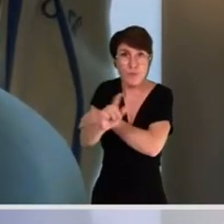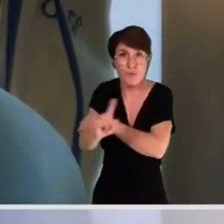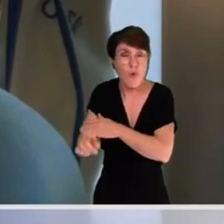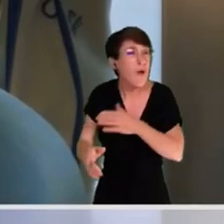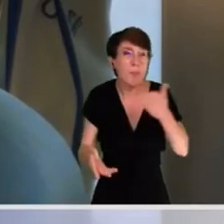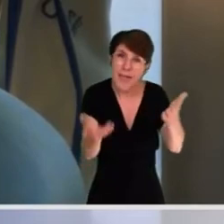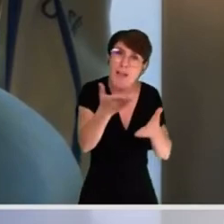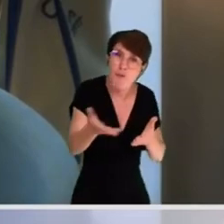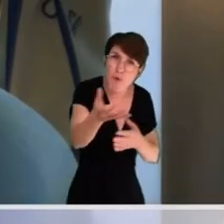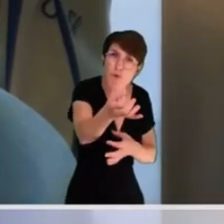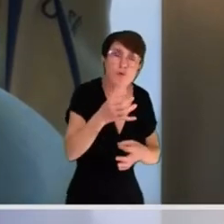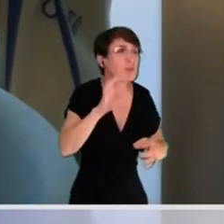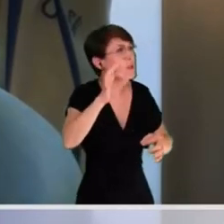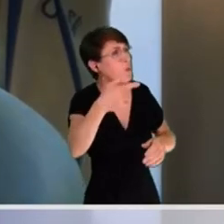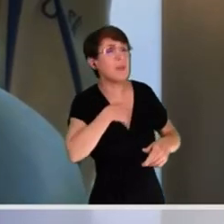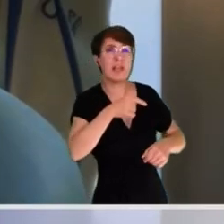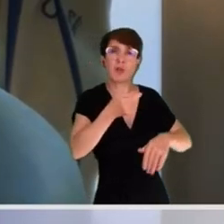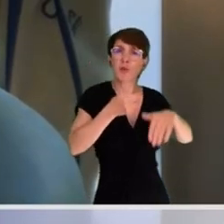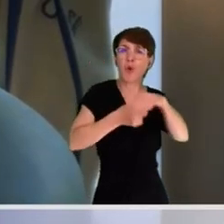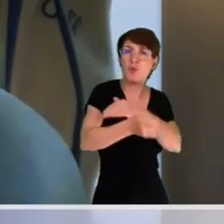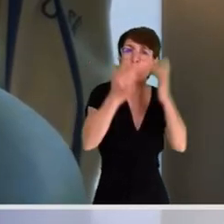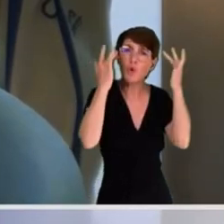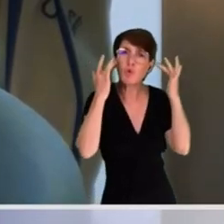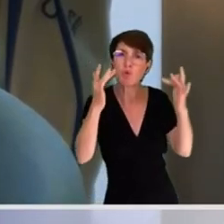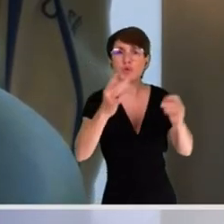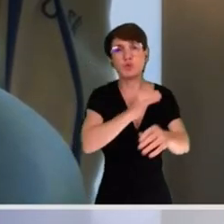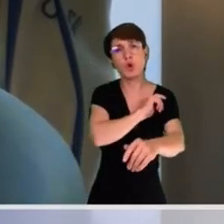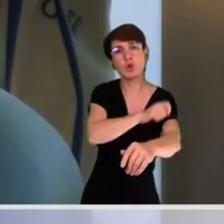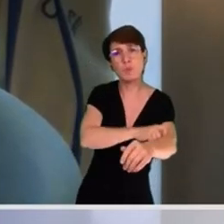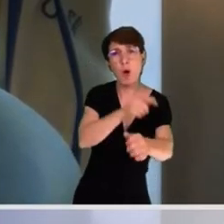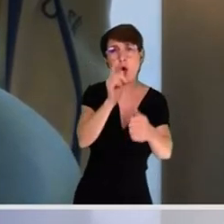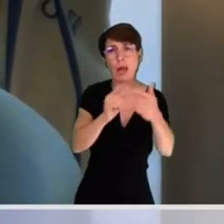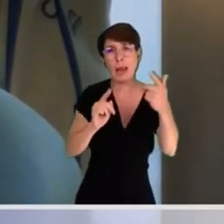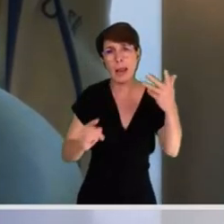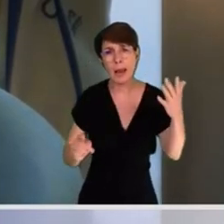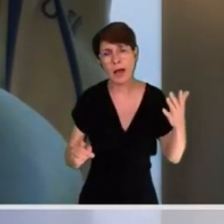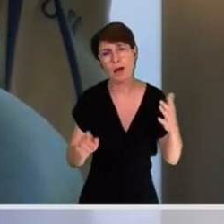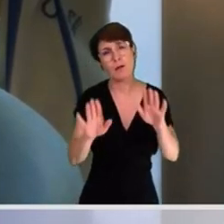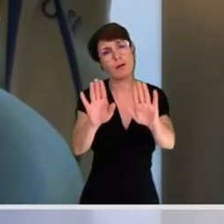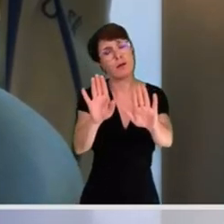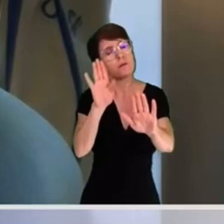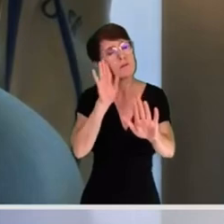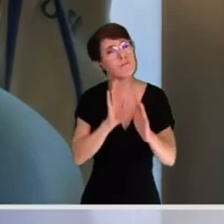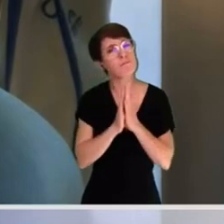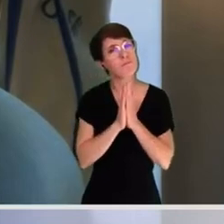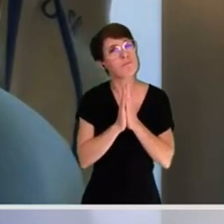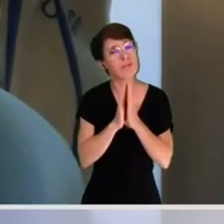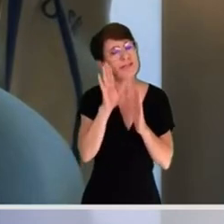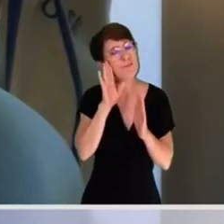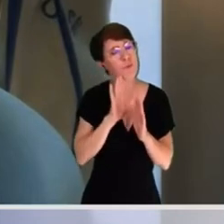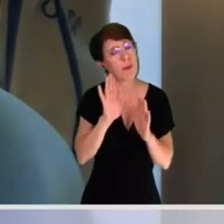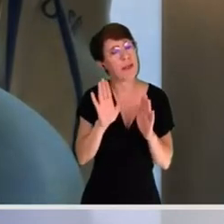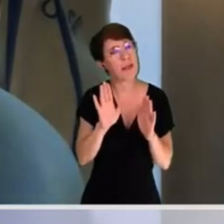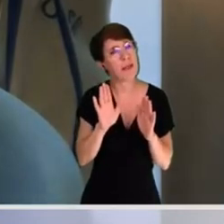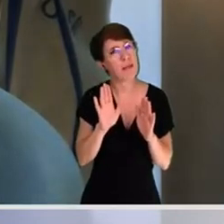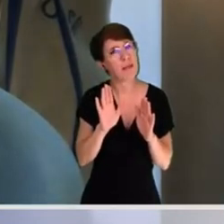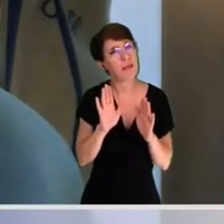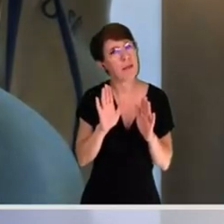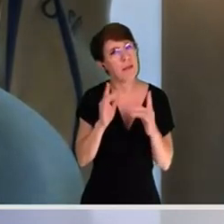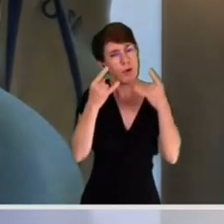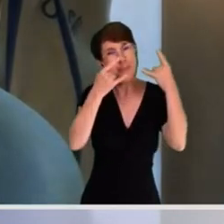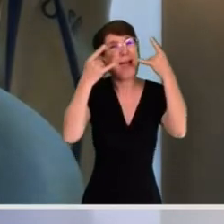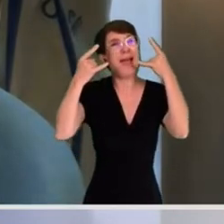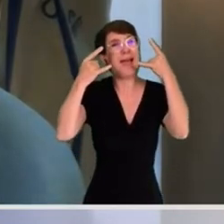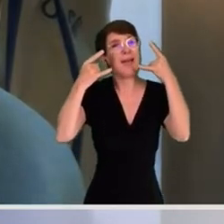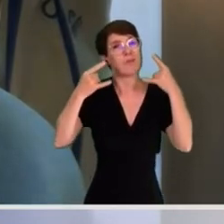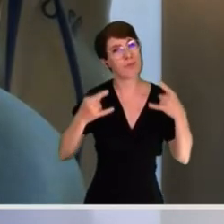pour le socio-culturel. Mais enfin, tout de même, un peu de pudeur par rapport aux réalités